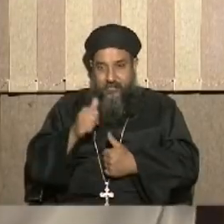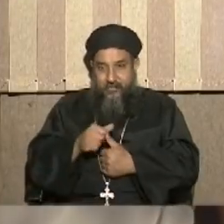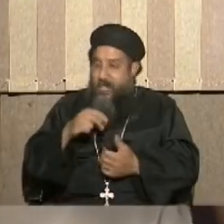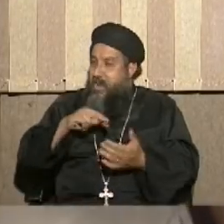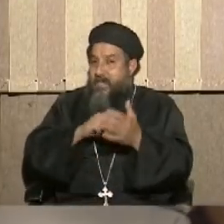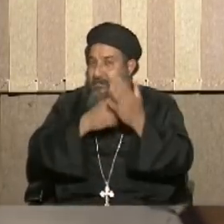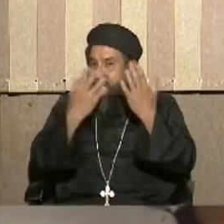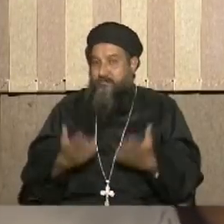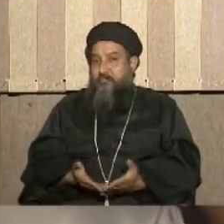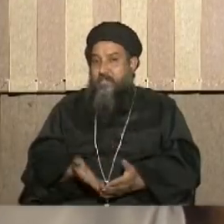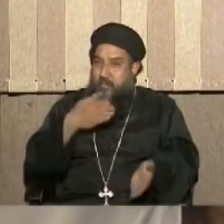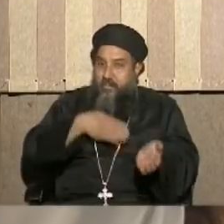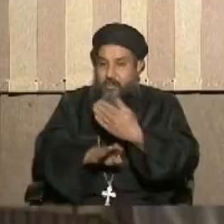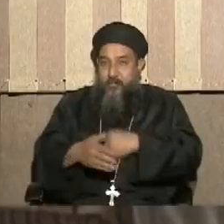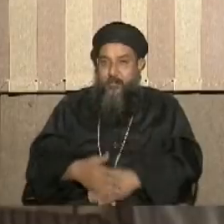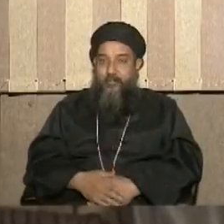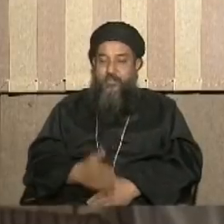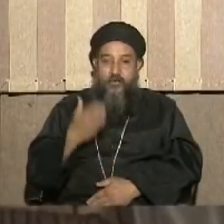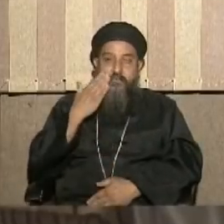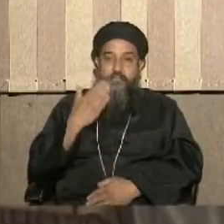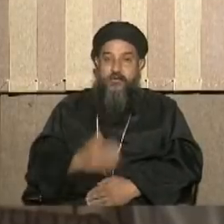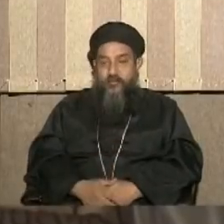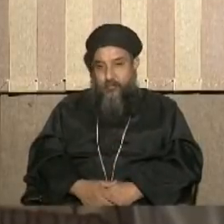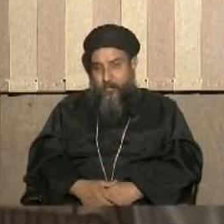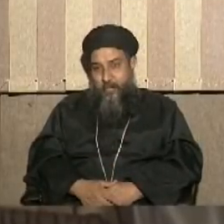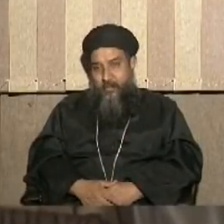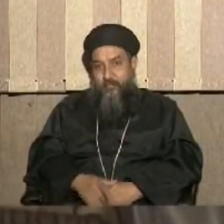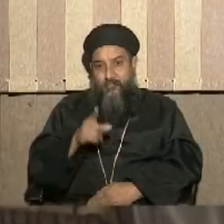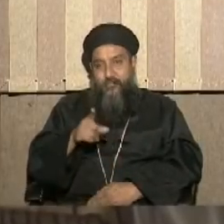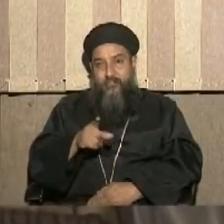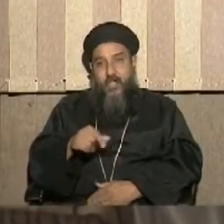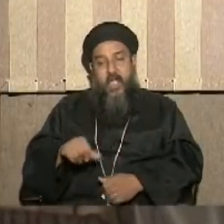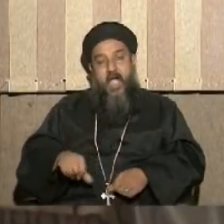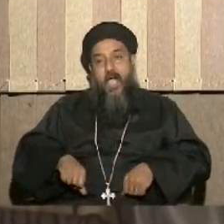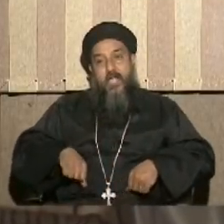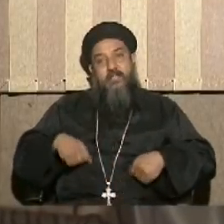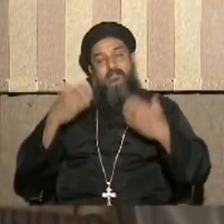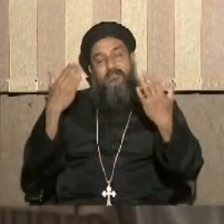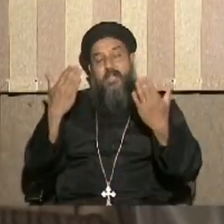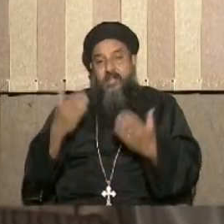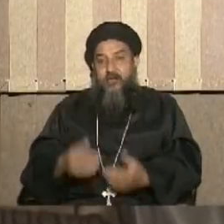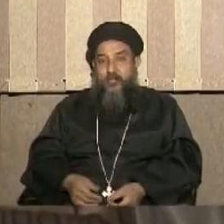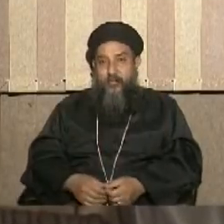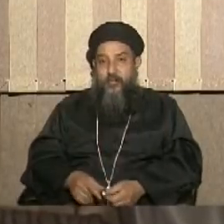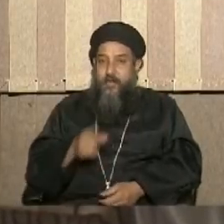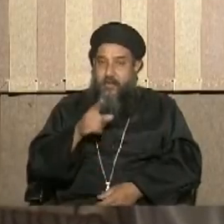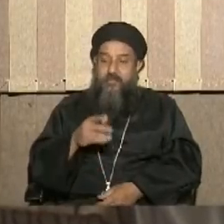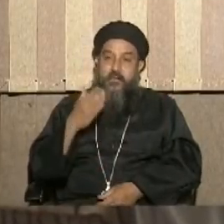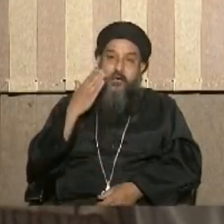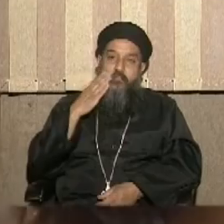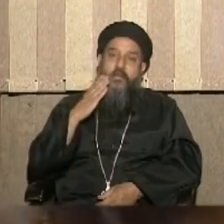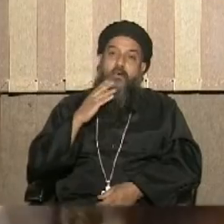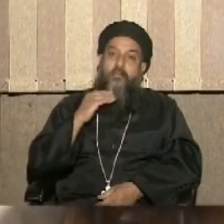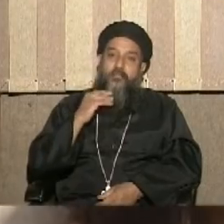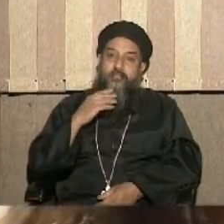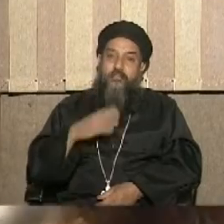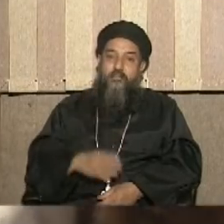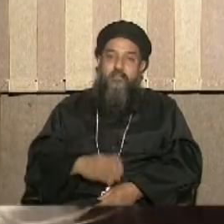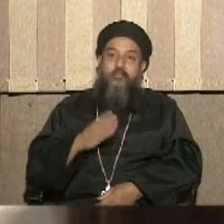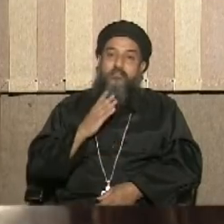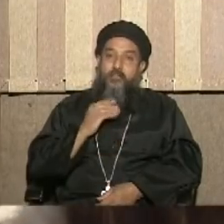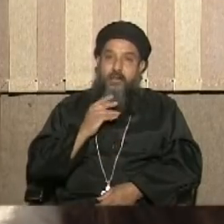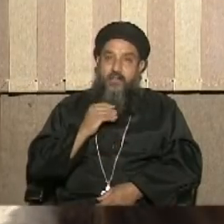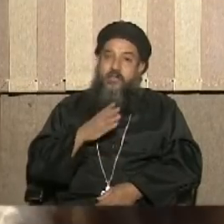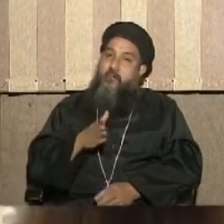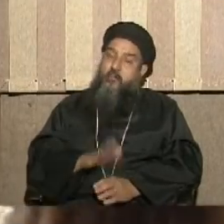ما فكرتوش إيه اللي هيحصل لنا بعد هروبكم يا أمي؟ إحنا دايما كنا بنصلي لك إنتي ووالدنا.